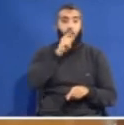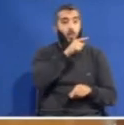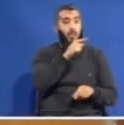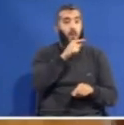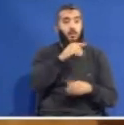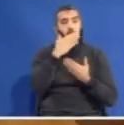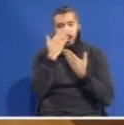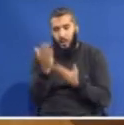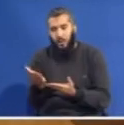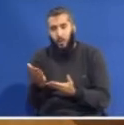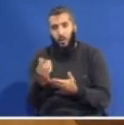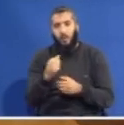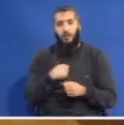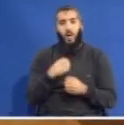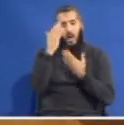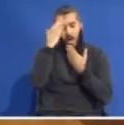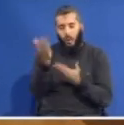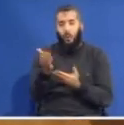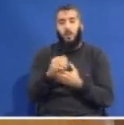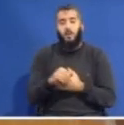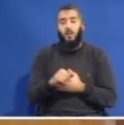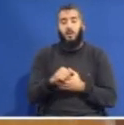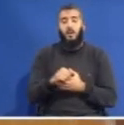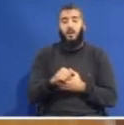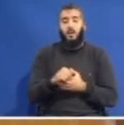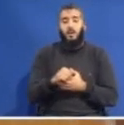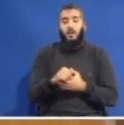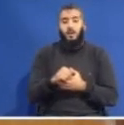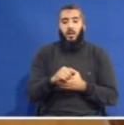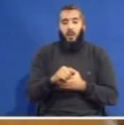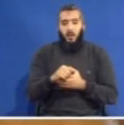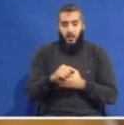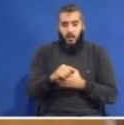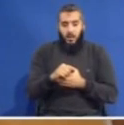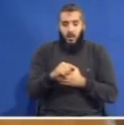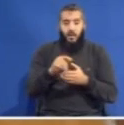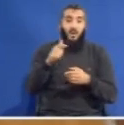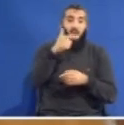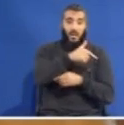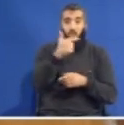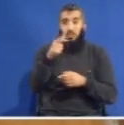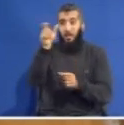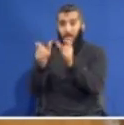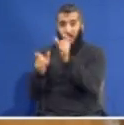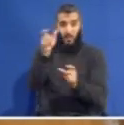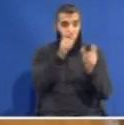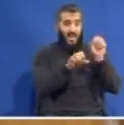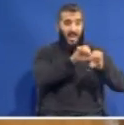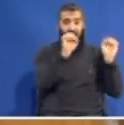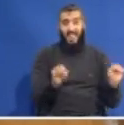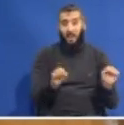في المنشط والمكره. فإذا هذه بتلك. فإذا كان